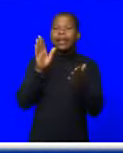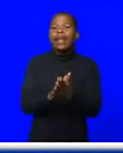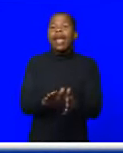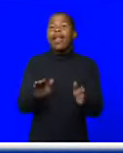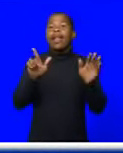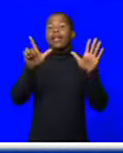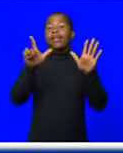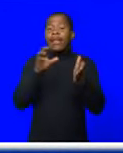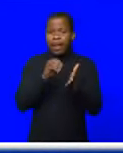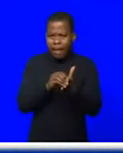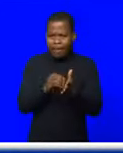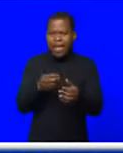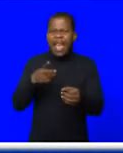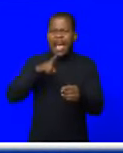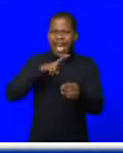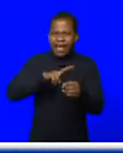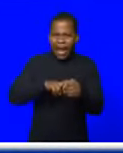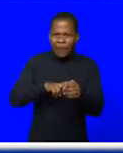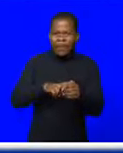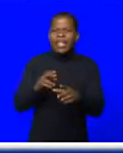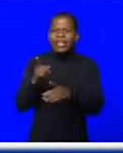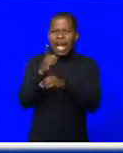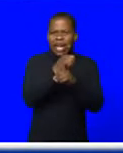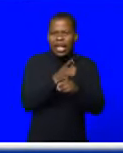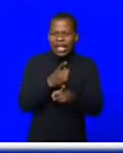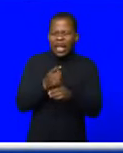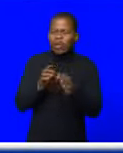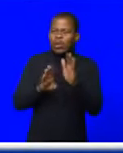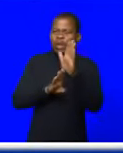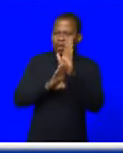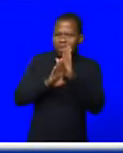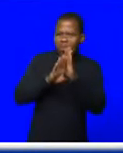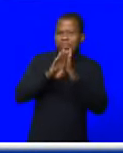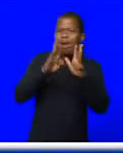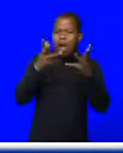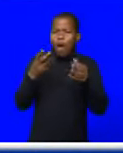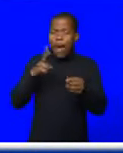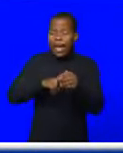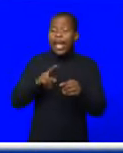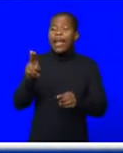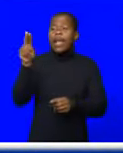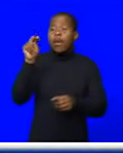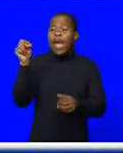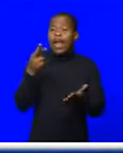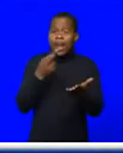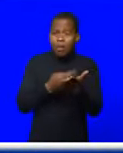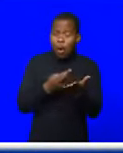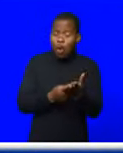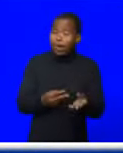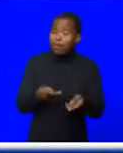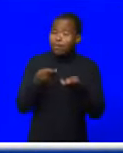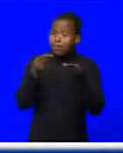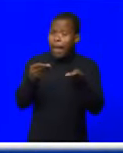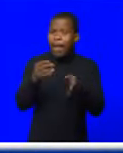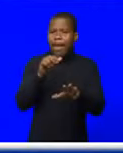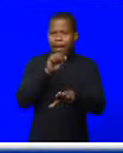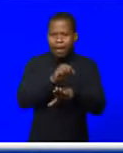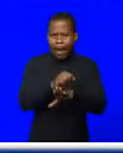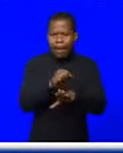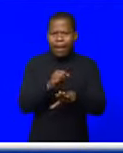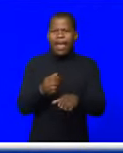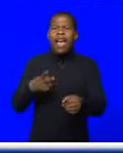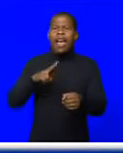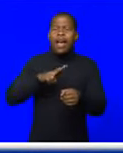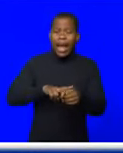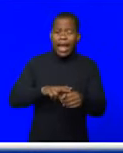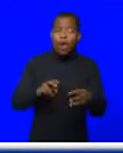siyethula ke sitibuke ukuthi ke sesihambe kanganani bese siyathula kamhlabhlangene sikhulumisa ke ema regions kuleli viki